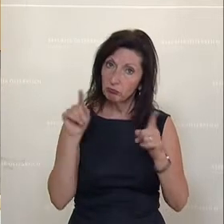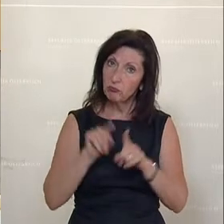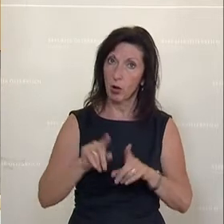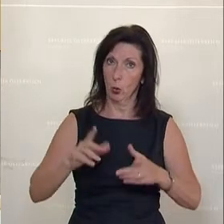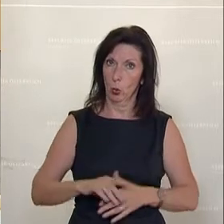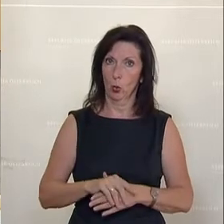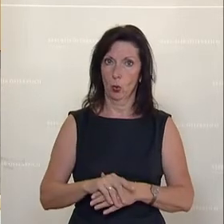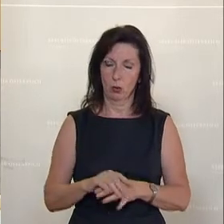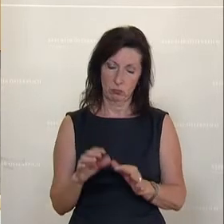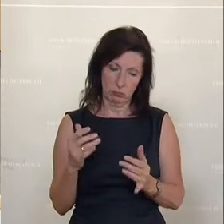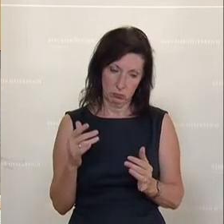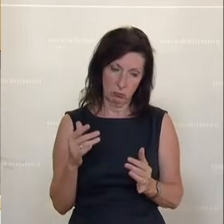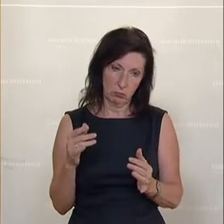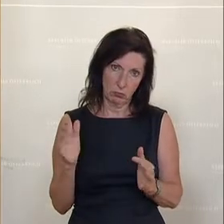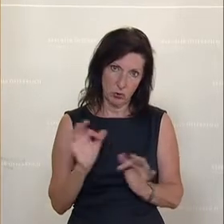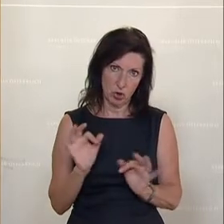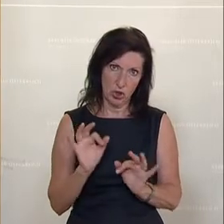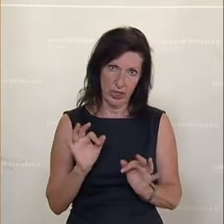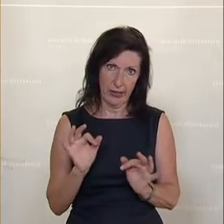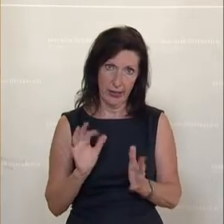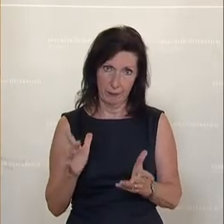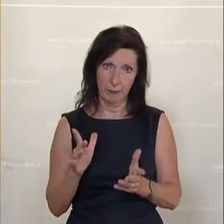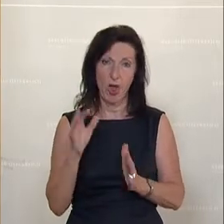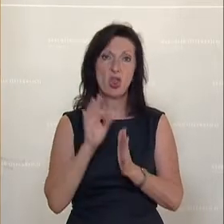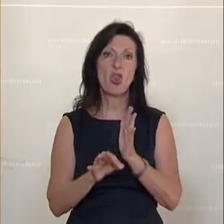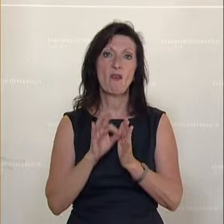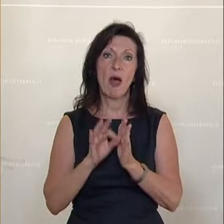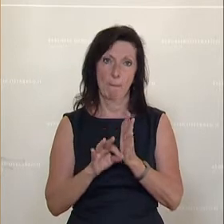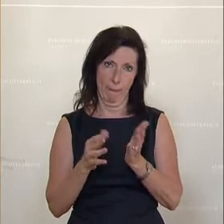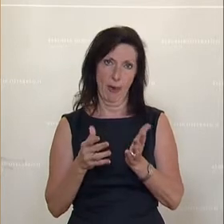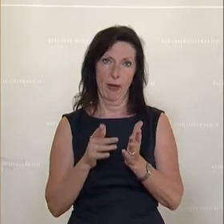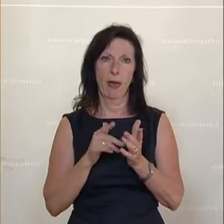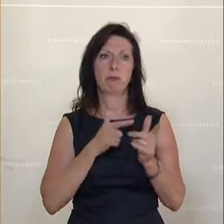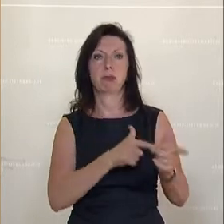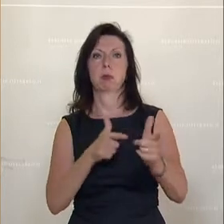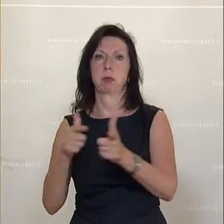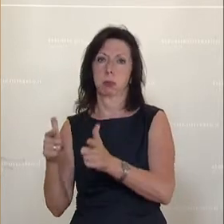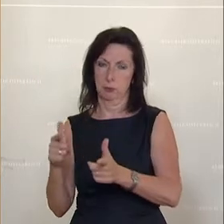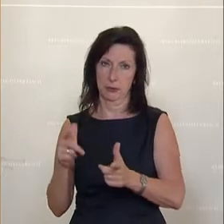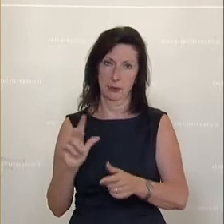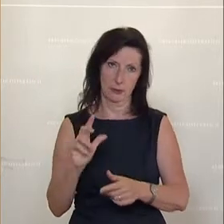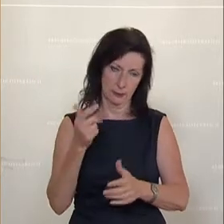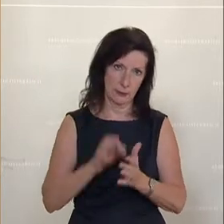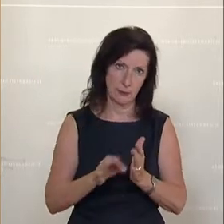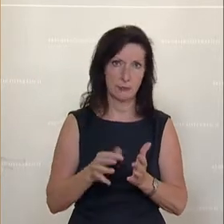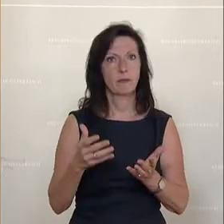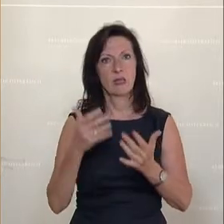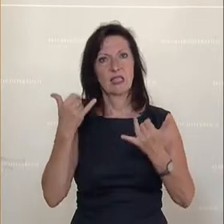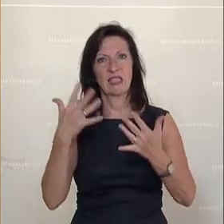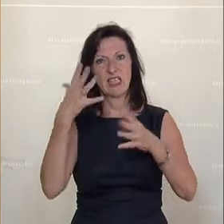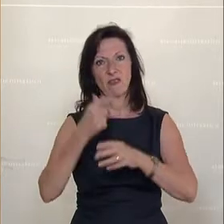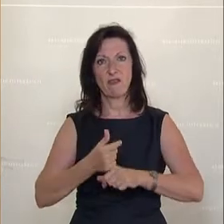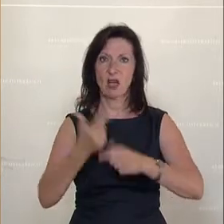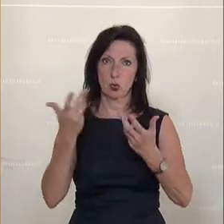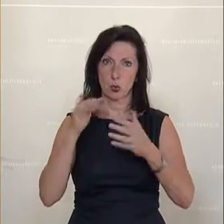dramatischen erwarten tat im november des letzten jahres und die neuaufstellung des verfassungsschutzes liegt uns und war